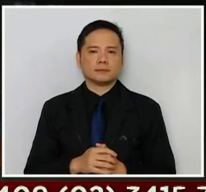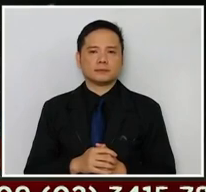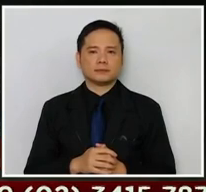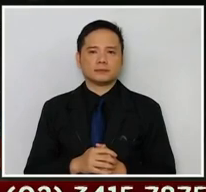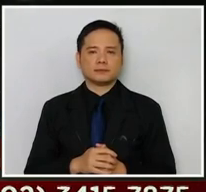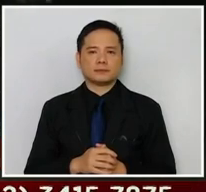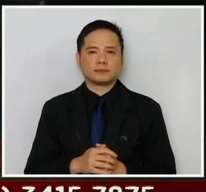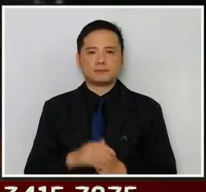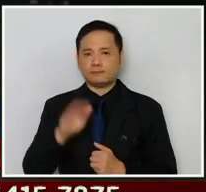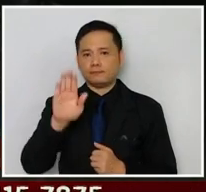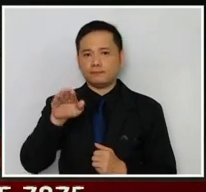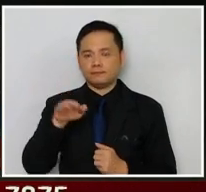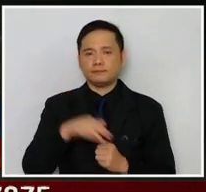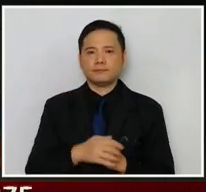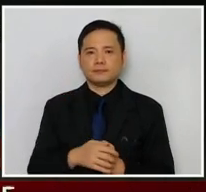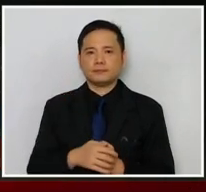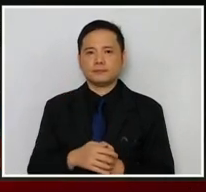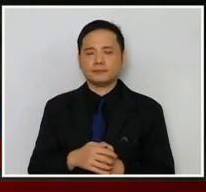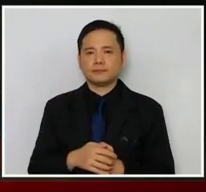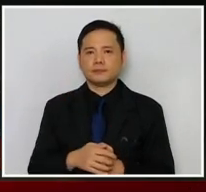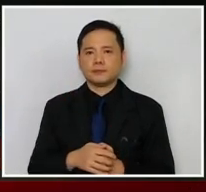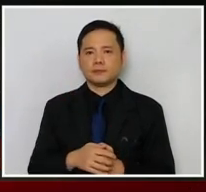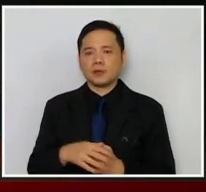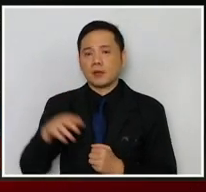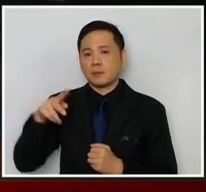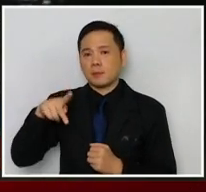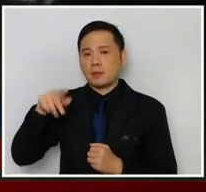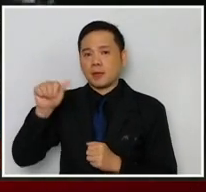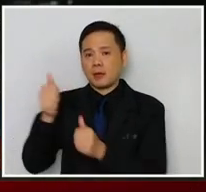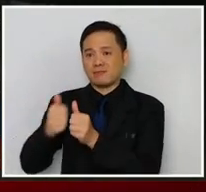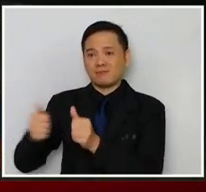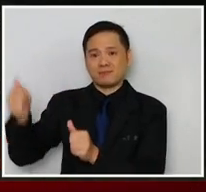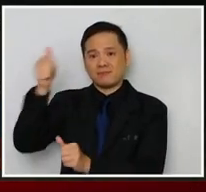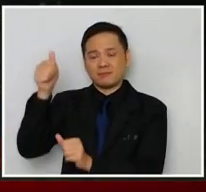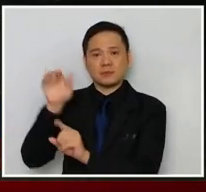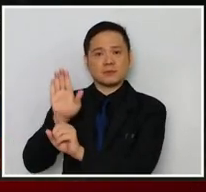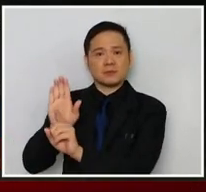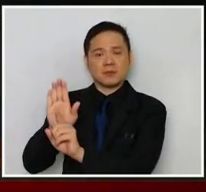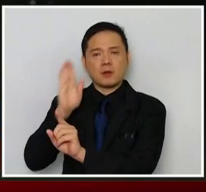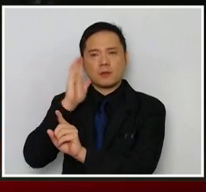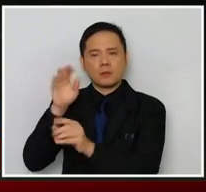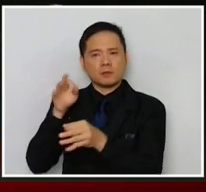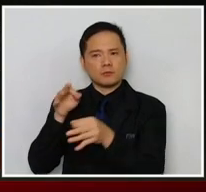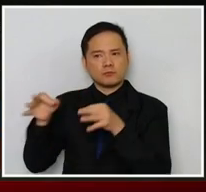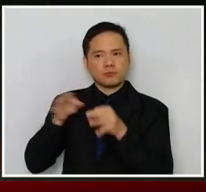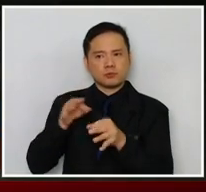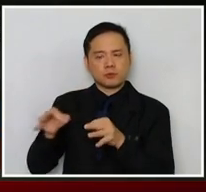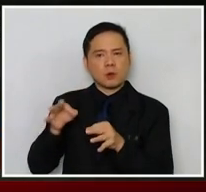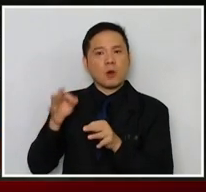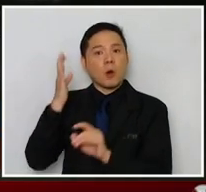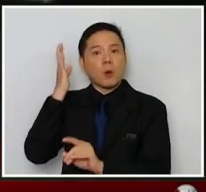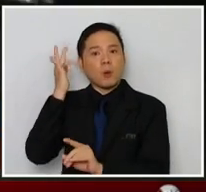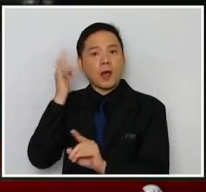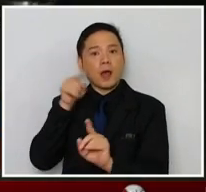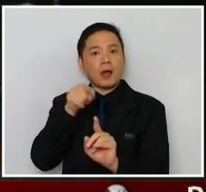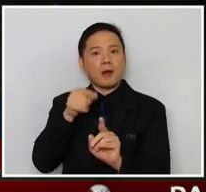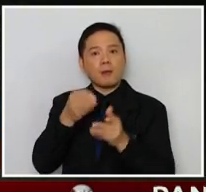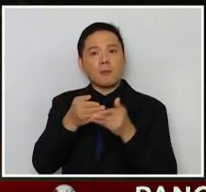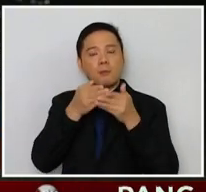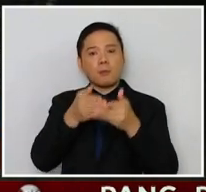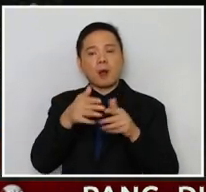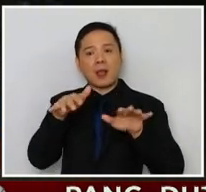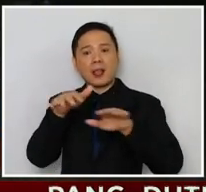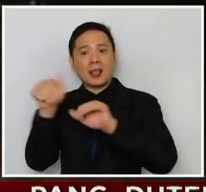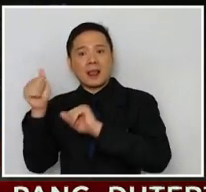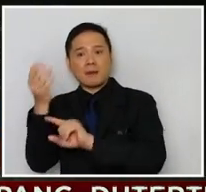Henry, pagpapaliwalagin din ng PPA ang pamunuan ng Tugo kung bakit nakaalis pa ang barko mula Batangas Port patungong Katiklan